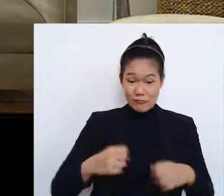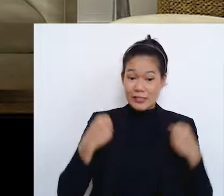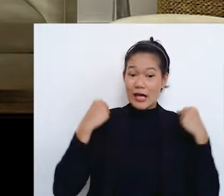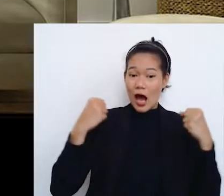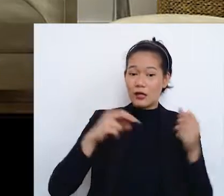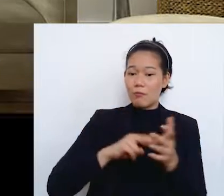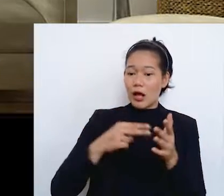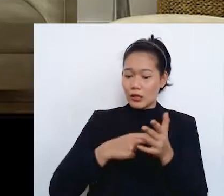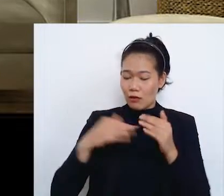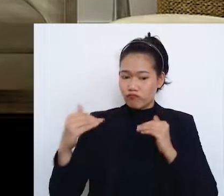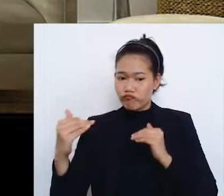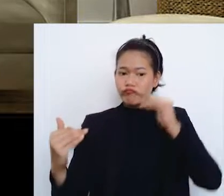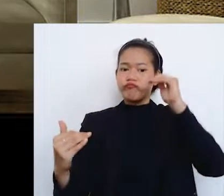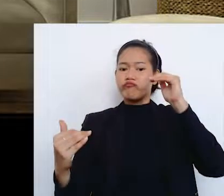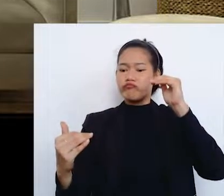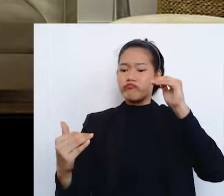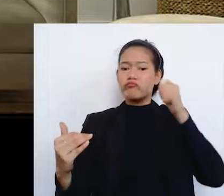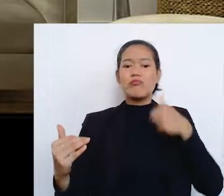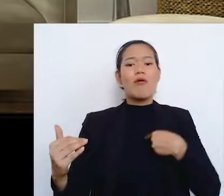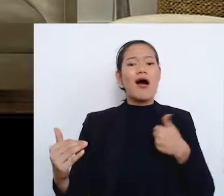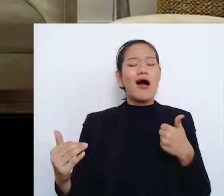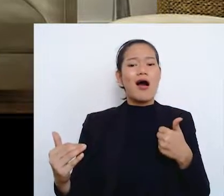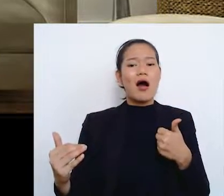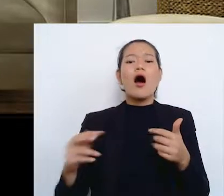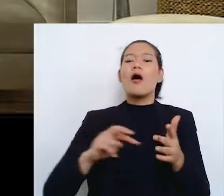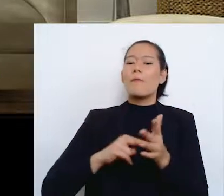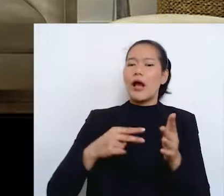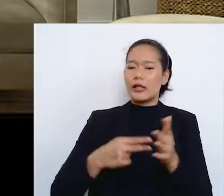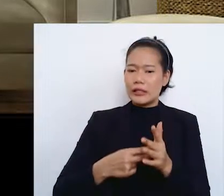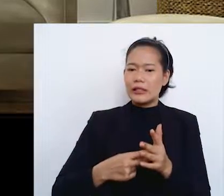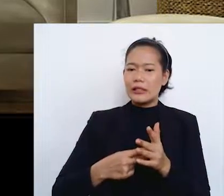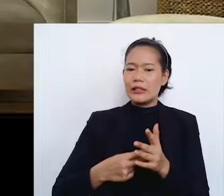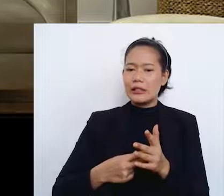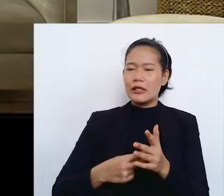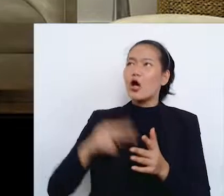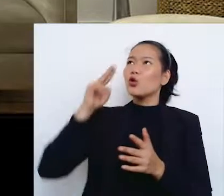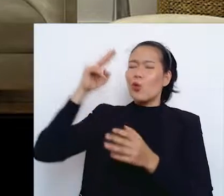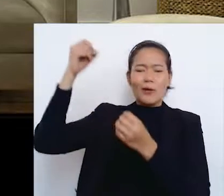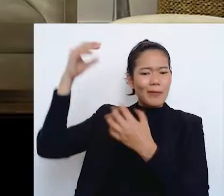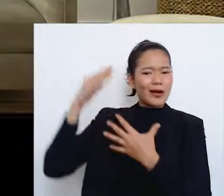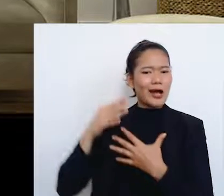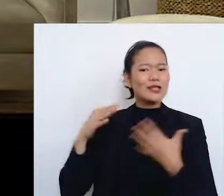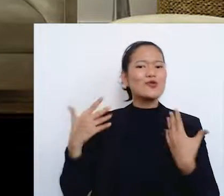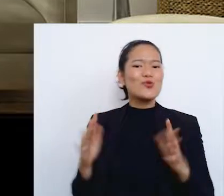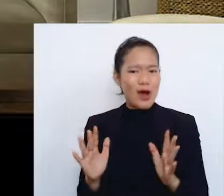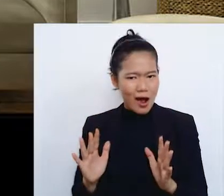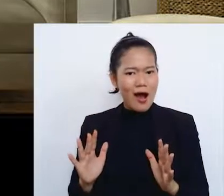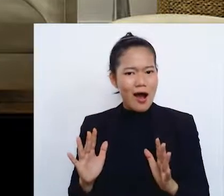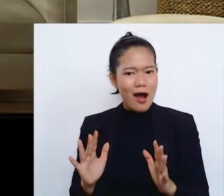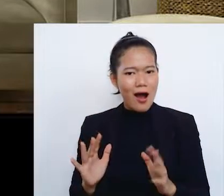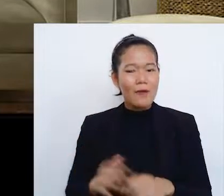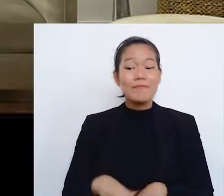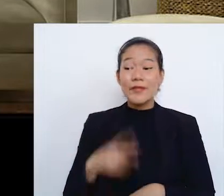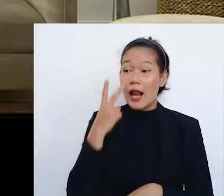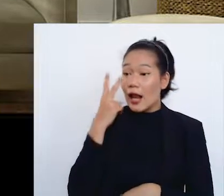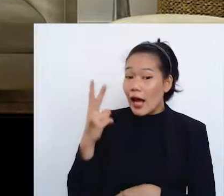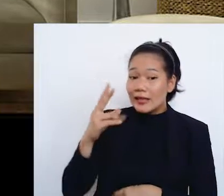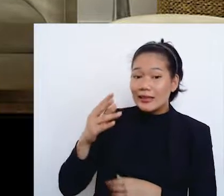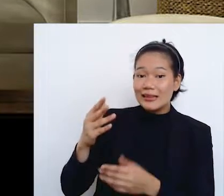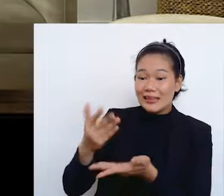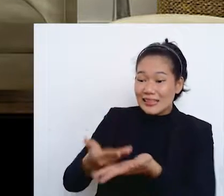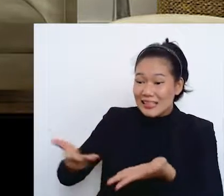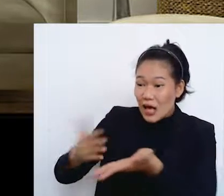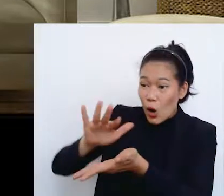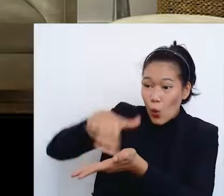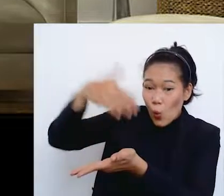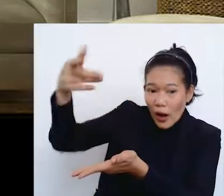lebih baik dari mereka, maka sebenarnya kita adalah orang yang diberkati, saudara. Kita lihat di